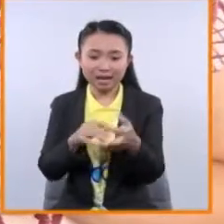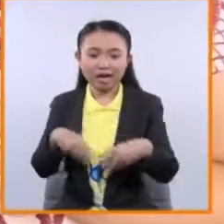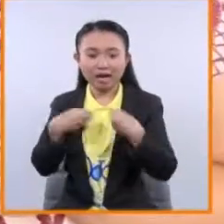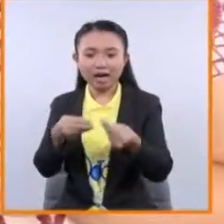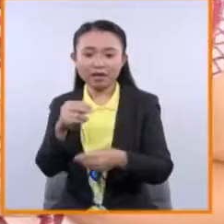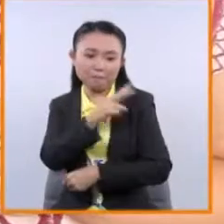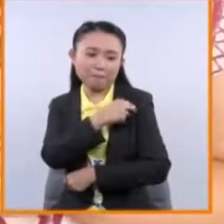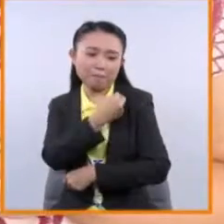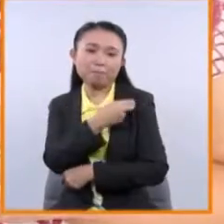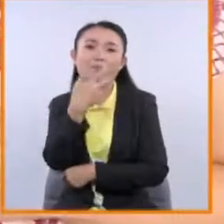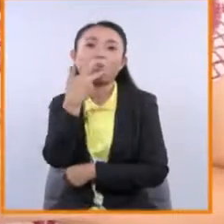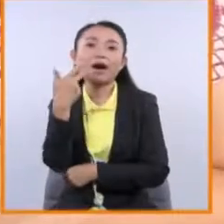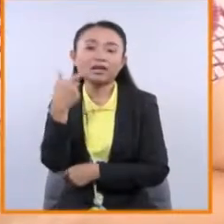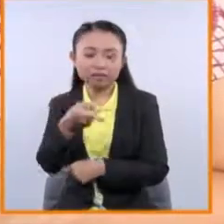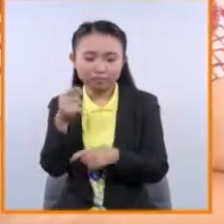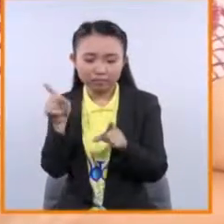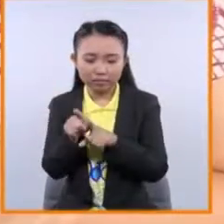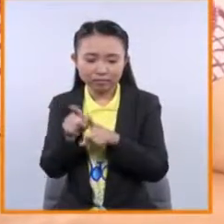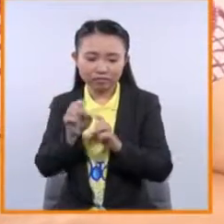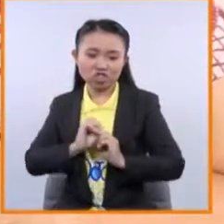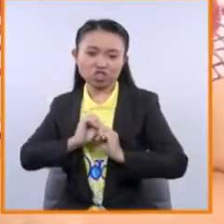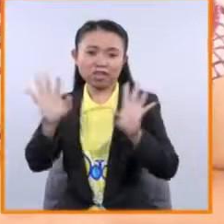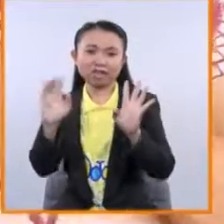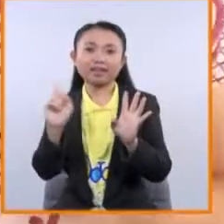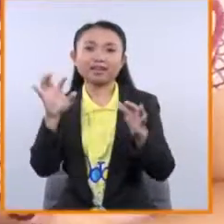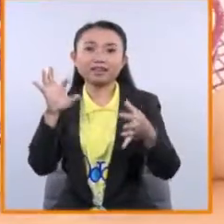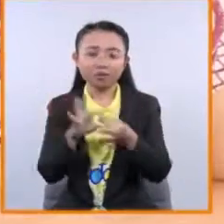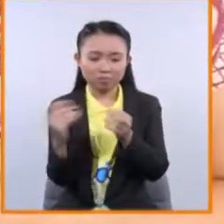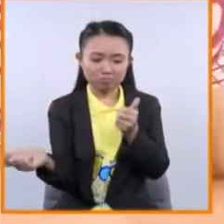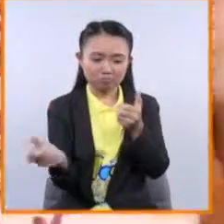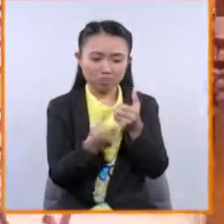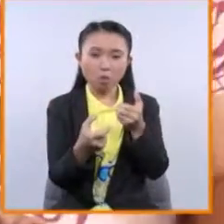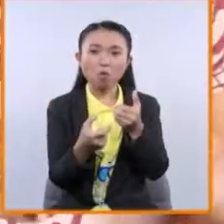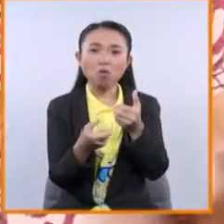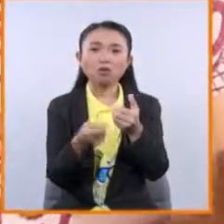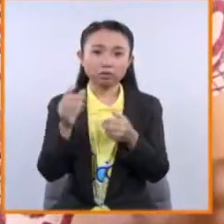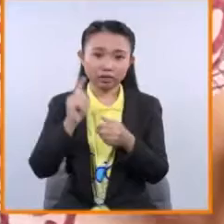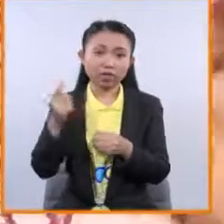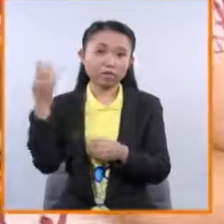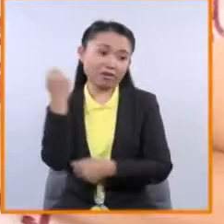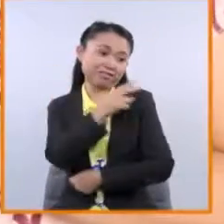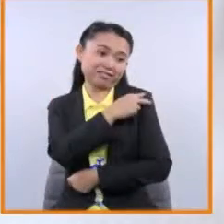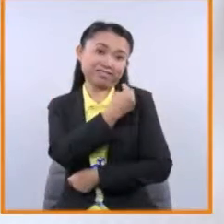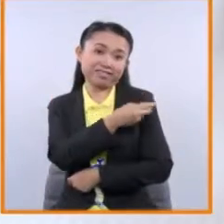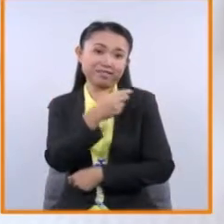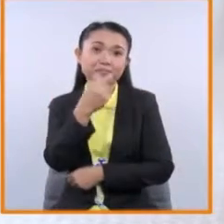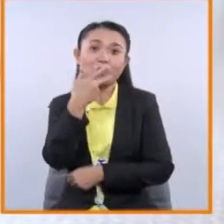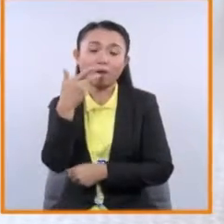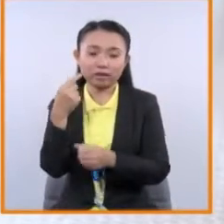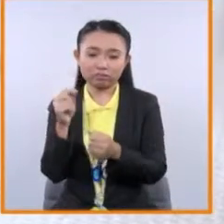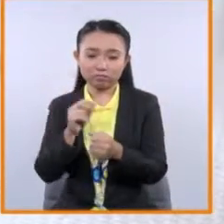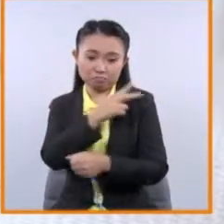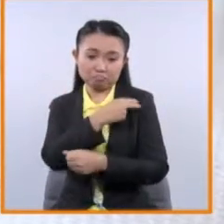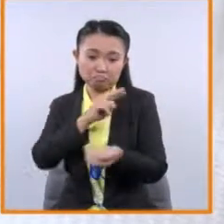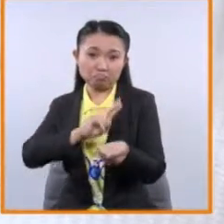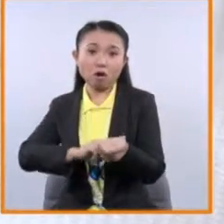านเนี่ยมีความชัดเจนมากขึ้นในลักษณะของการเป็นแบรนด์เพราะก่อนหน้านั้นเนี่ยหมอหวานเป็นหมอแล้วก็สืบทอดมาก็เป็นตำรับยา